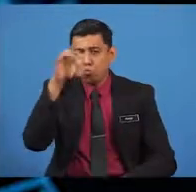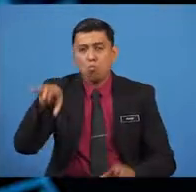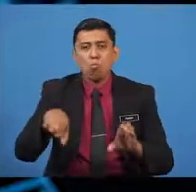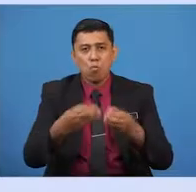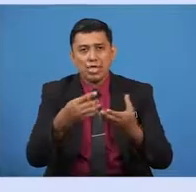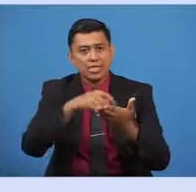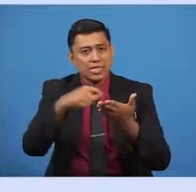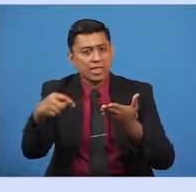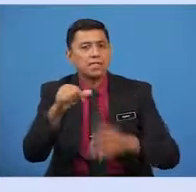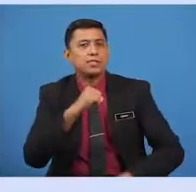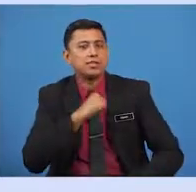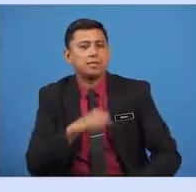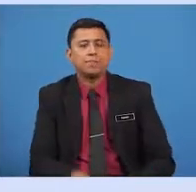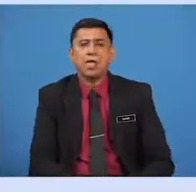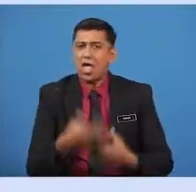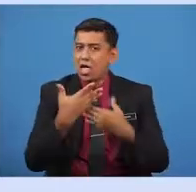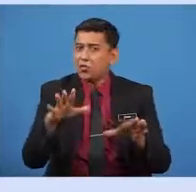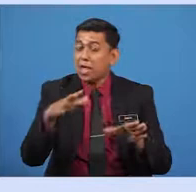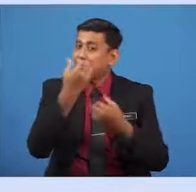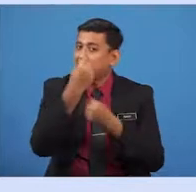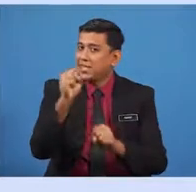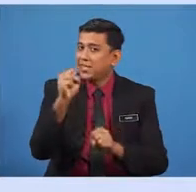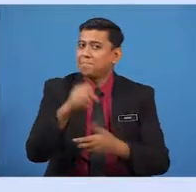sendiri. Sudahkah anda semua bersedia?